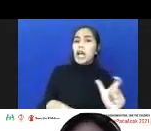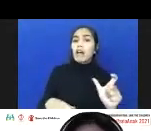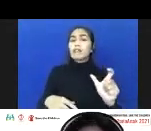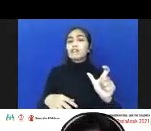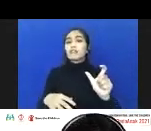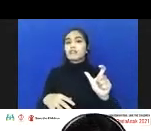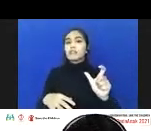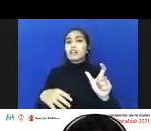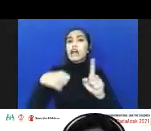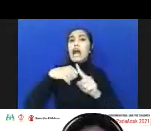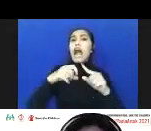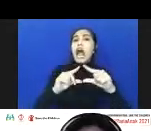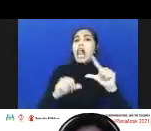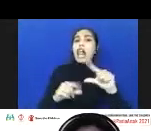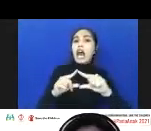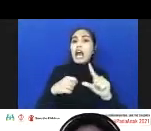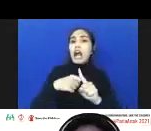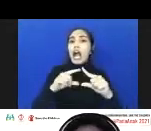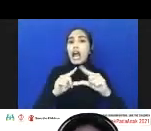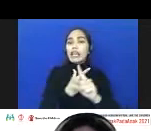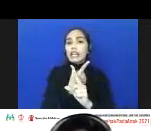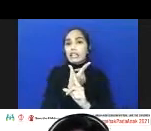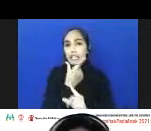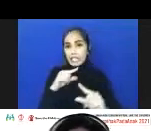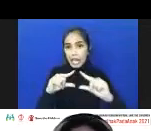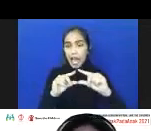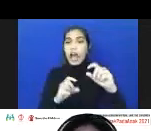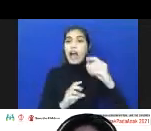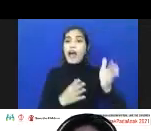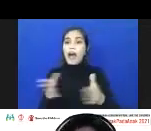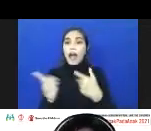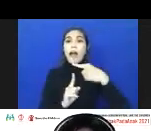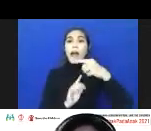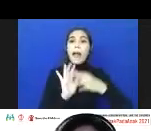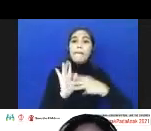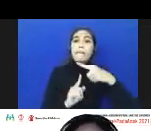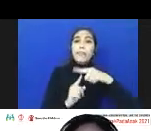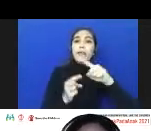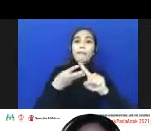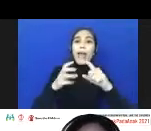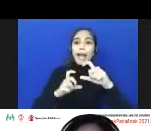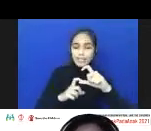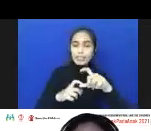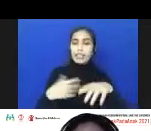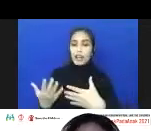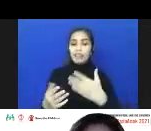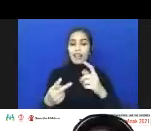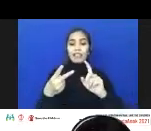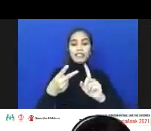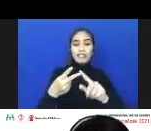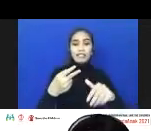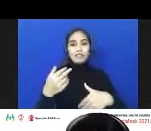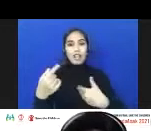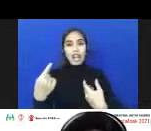kalakarya MTBS. Nanti disusul oleh Dr. Tatun, kemudian dilanjutkan oleh Dr.